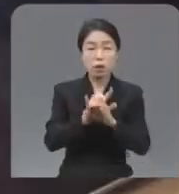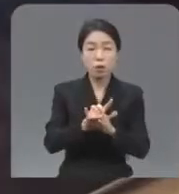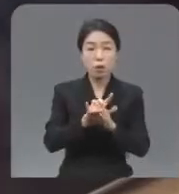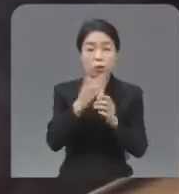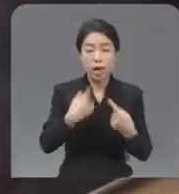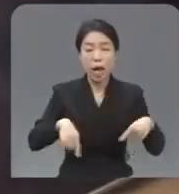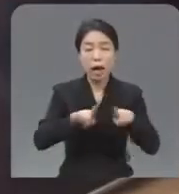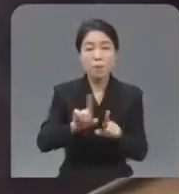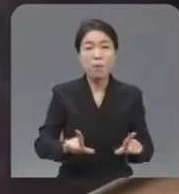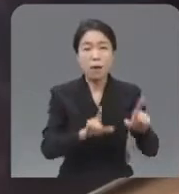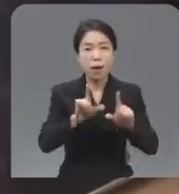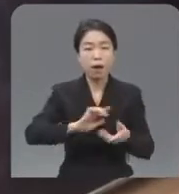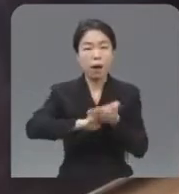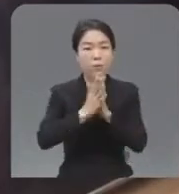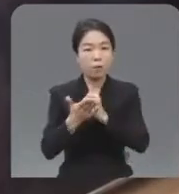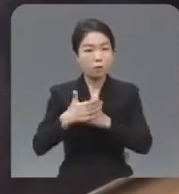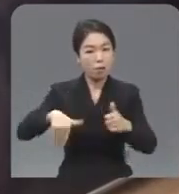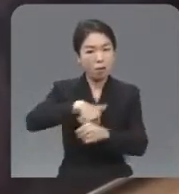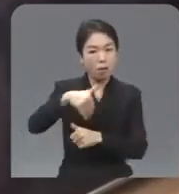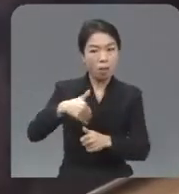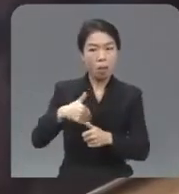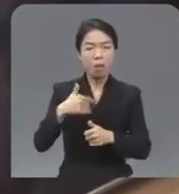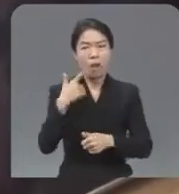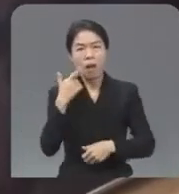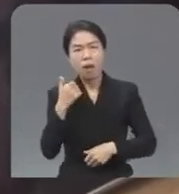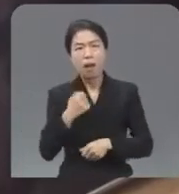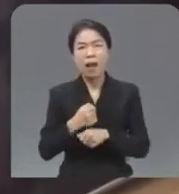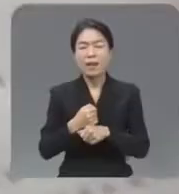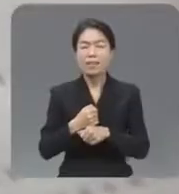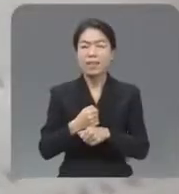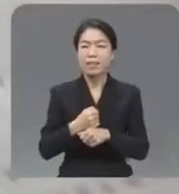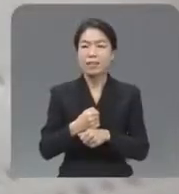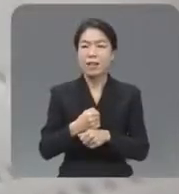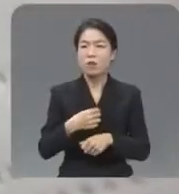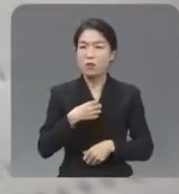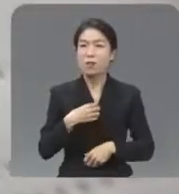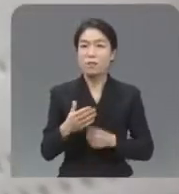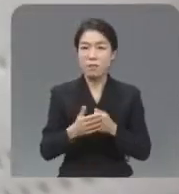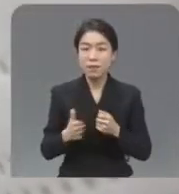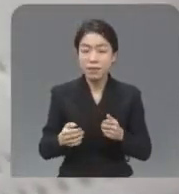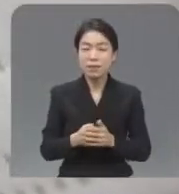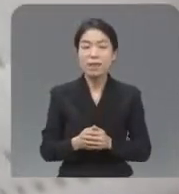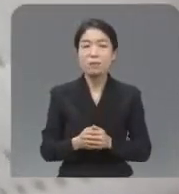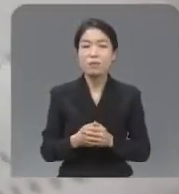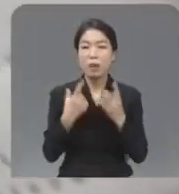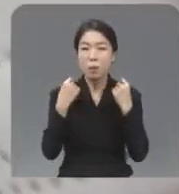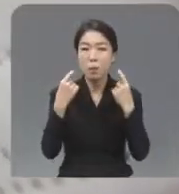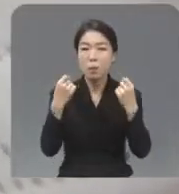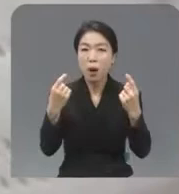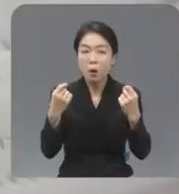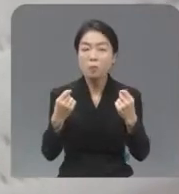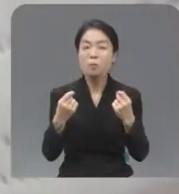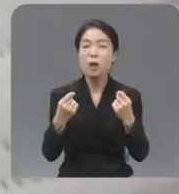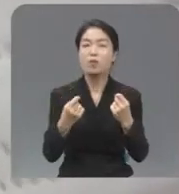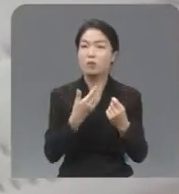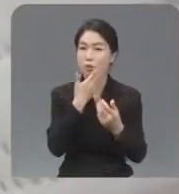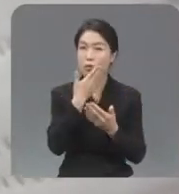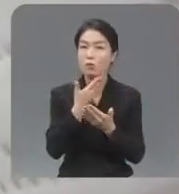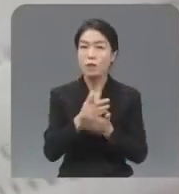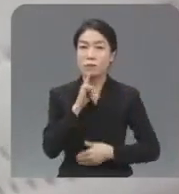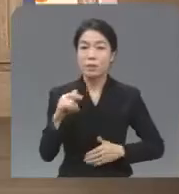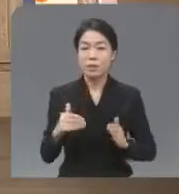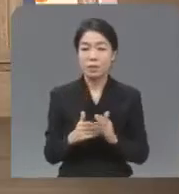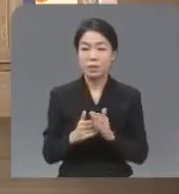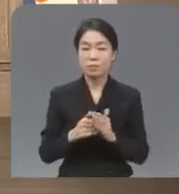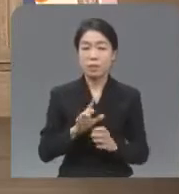맞물려 자칫 들뜬 분위기에 휩쓸릴 가능성이 높은 만큼 평정심 유지가 연회보다 더 강조됩니다.